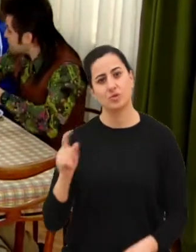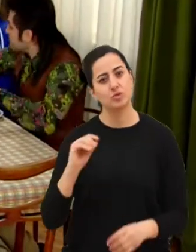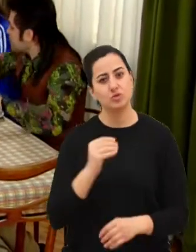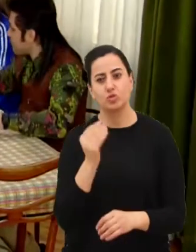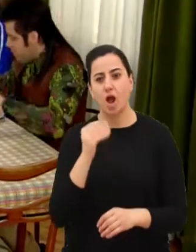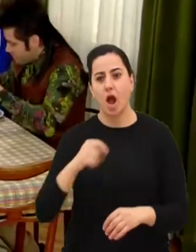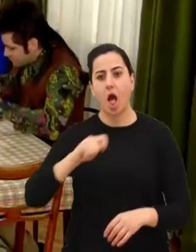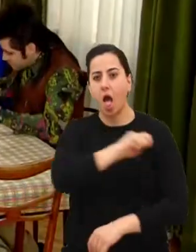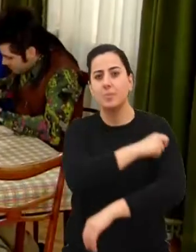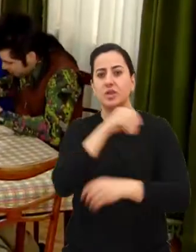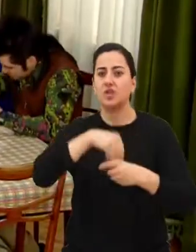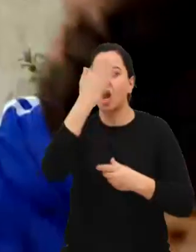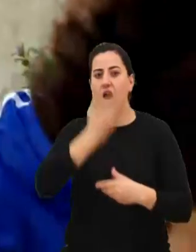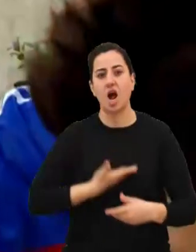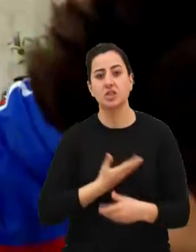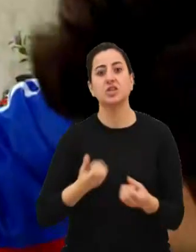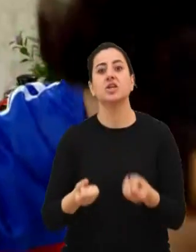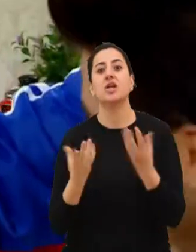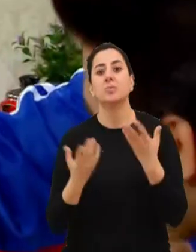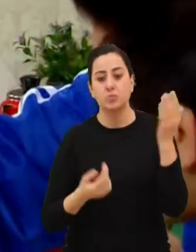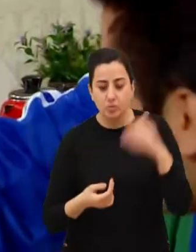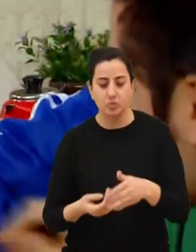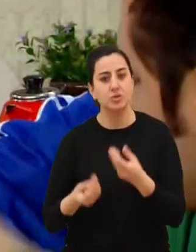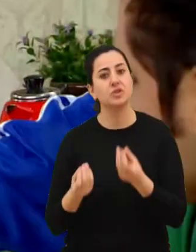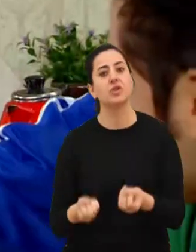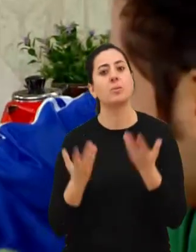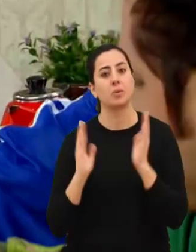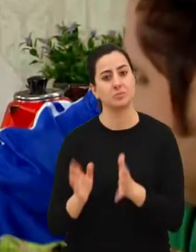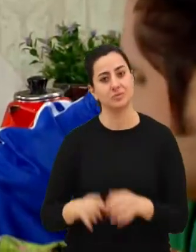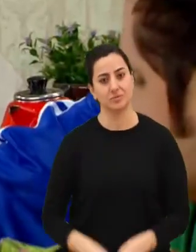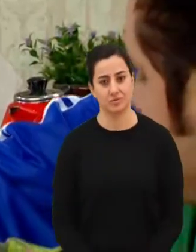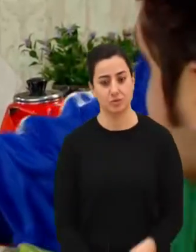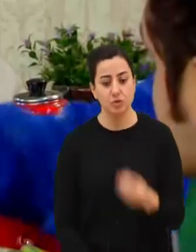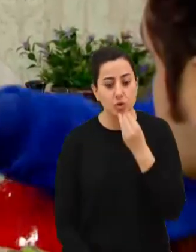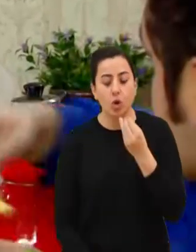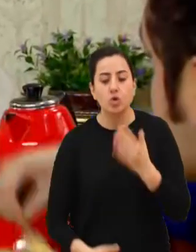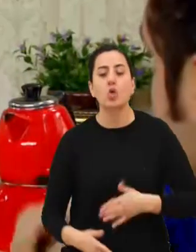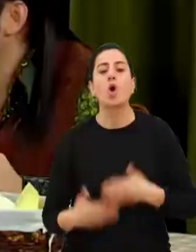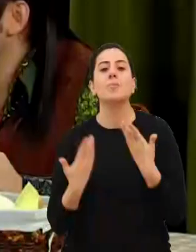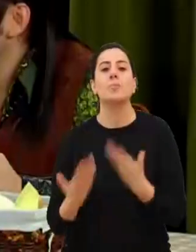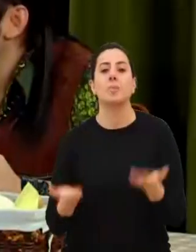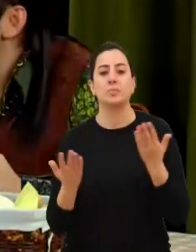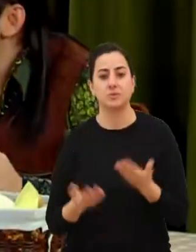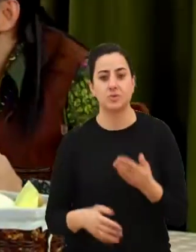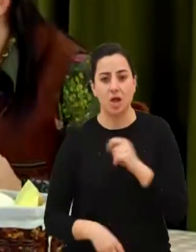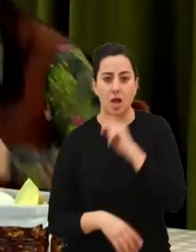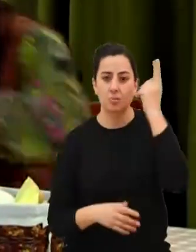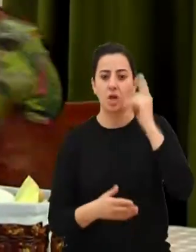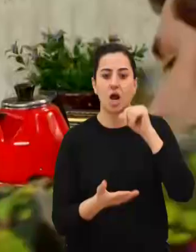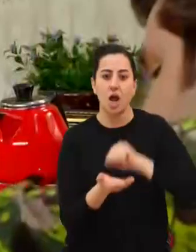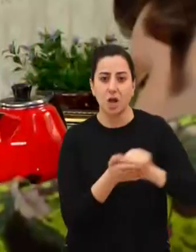aç bırakmışlar ya. Yetmemiş Almanya buna, yetmemiş resmen. Doyuramamışlar yani. Almanya'yı